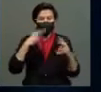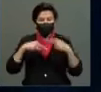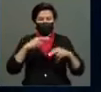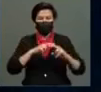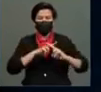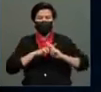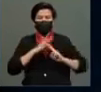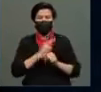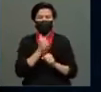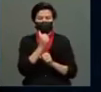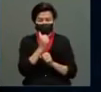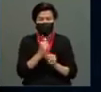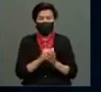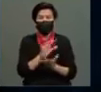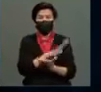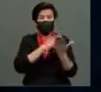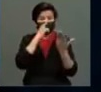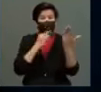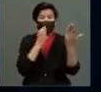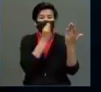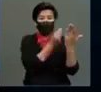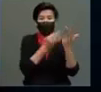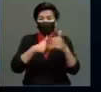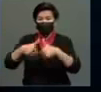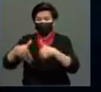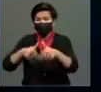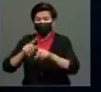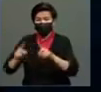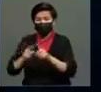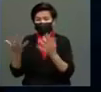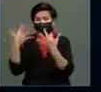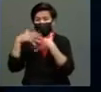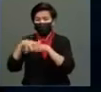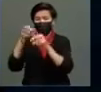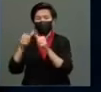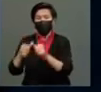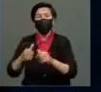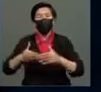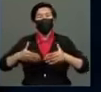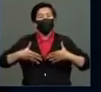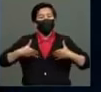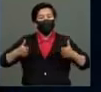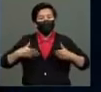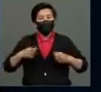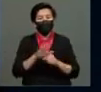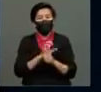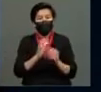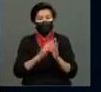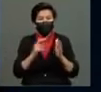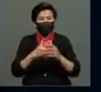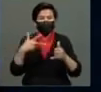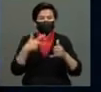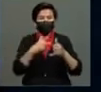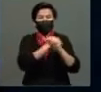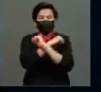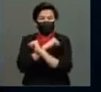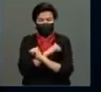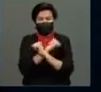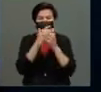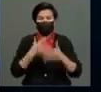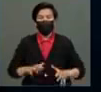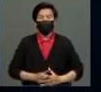ชาติแล้วก็จะทําให้สังคมของเราอยู่ด้วยกันอย่างมีความสุขจากการที่เราไปฉีดวัคซีนมา